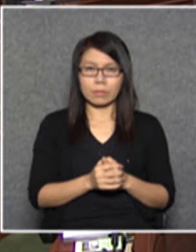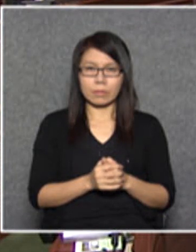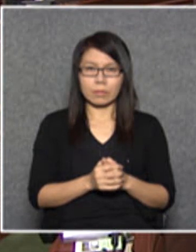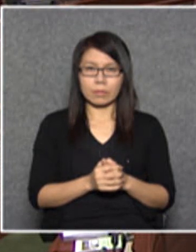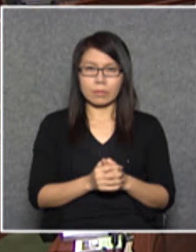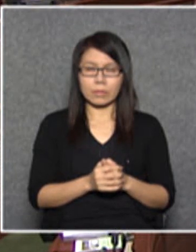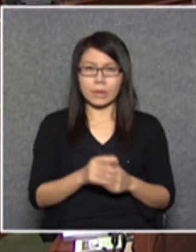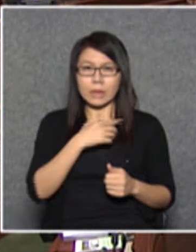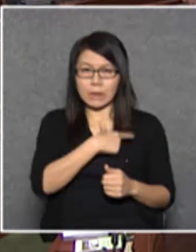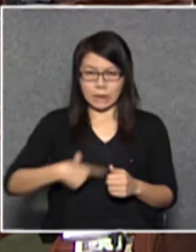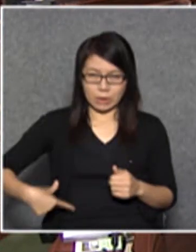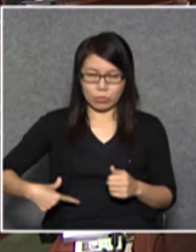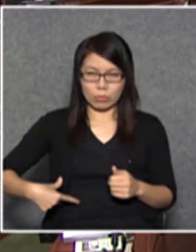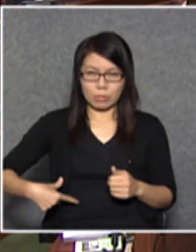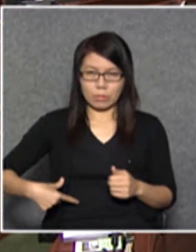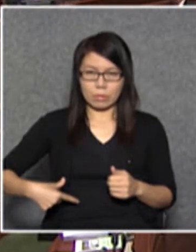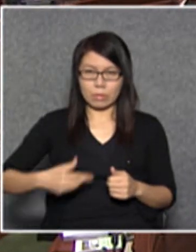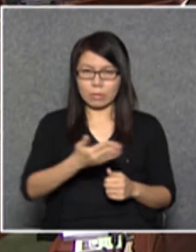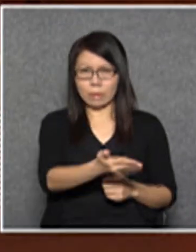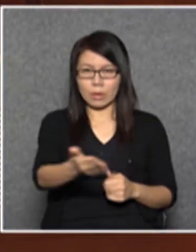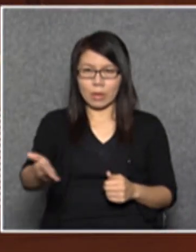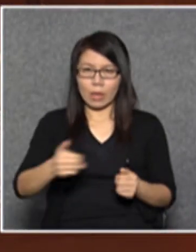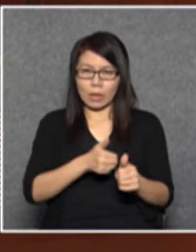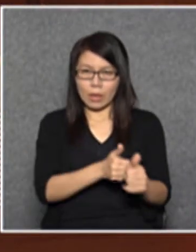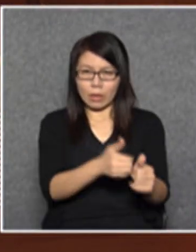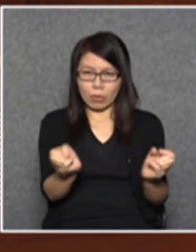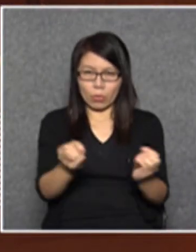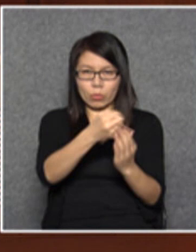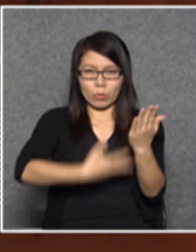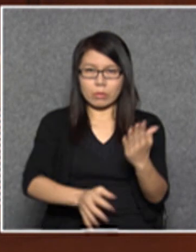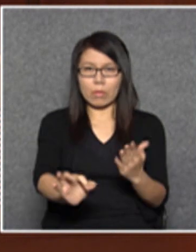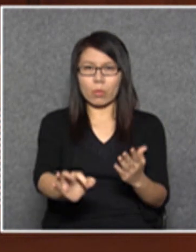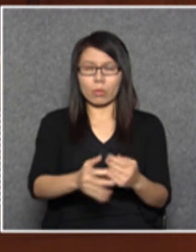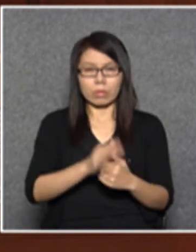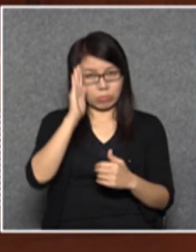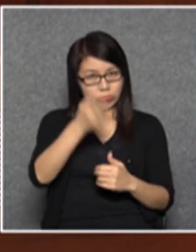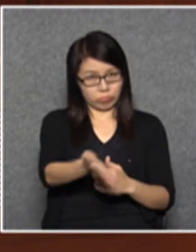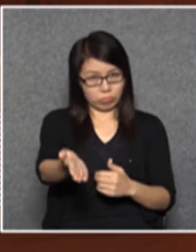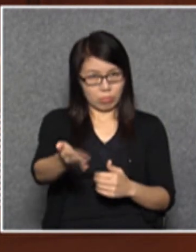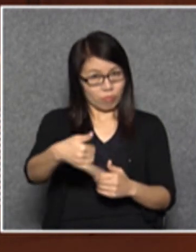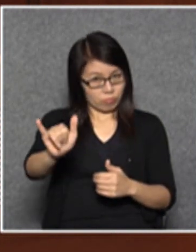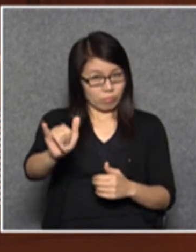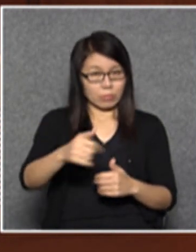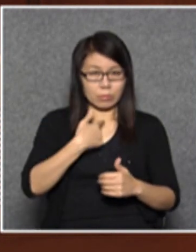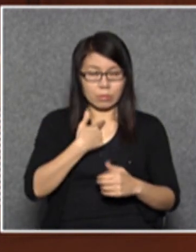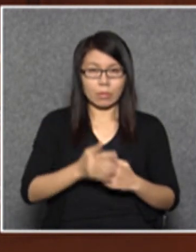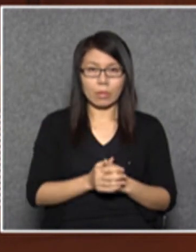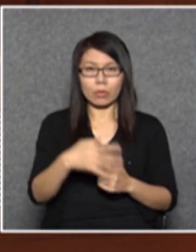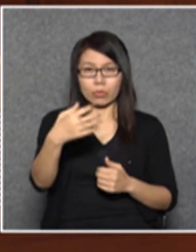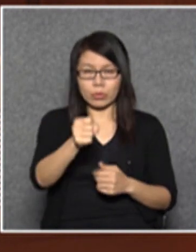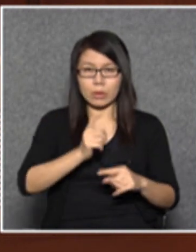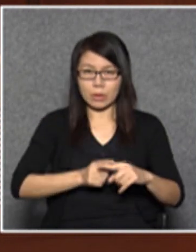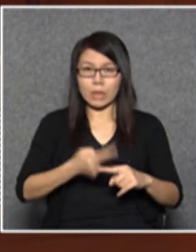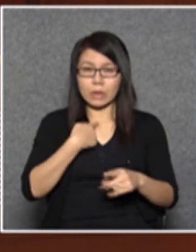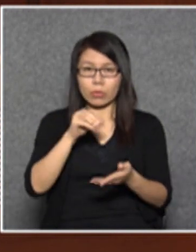然如果議員不遵守議事規則呢，我就要請議員離開會議廳的。 主席真的要請你裁